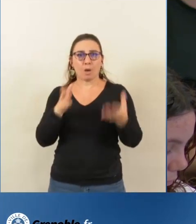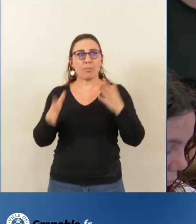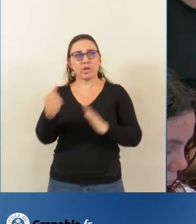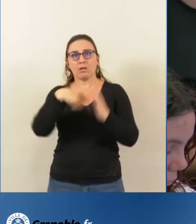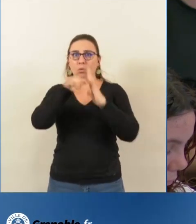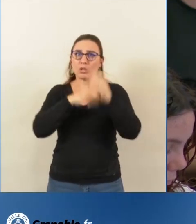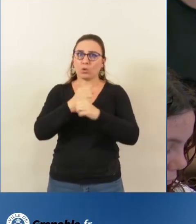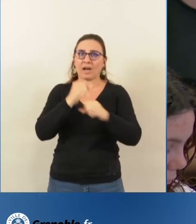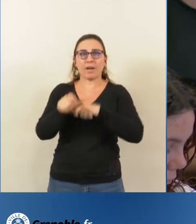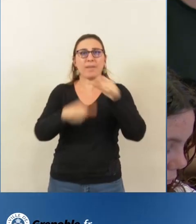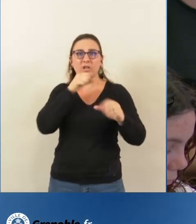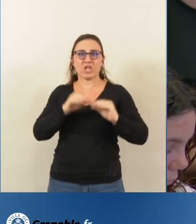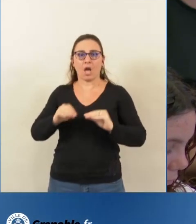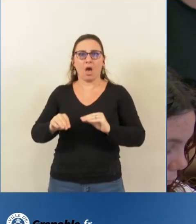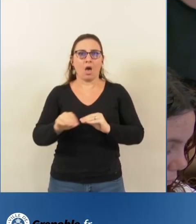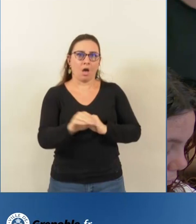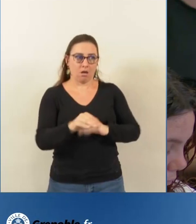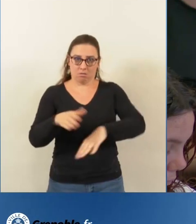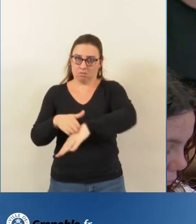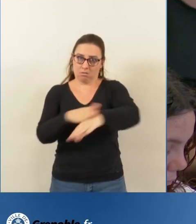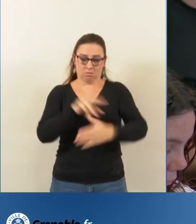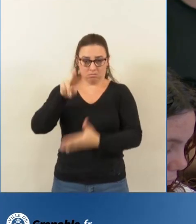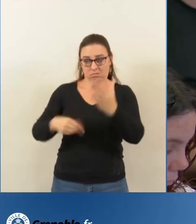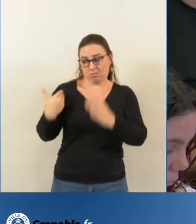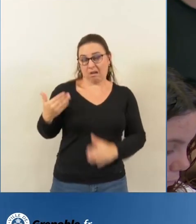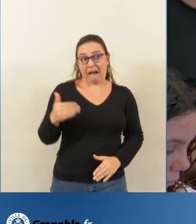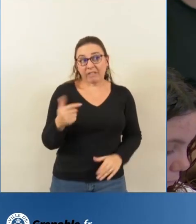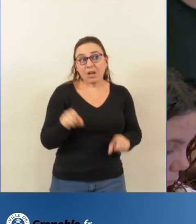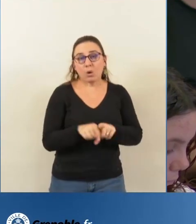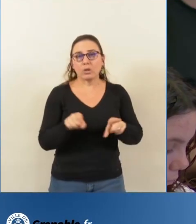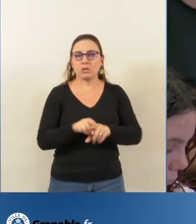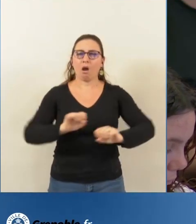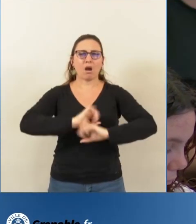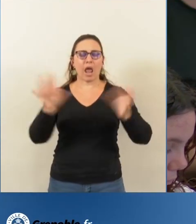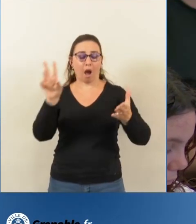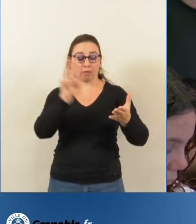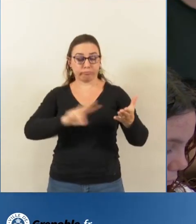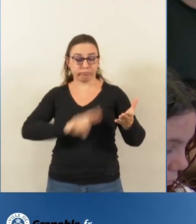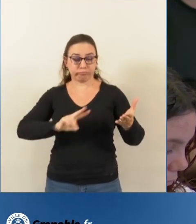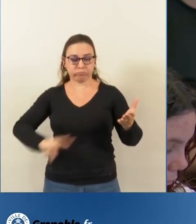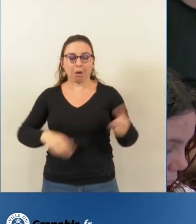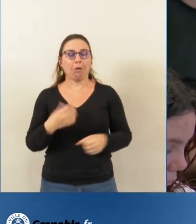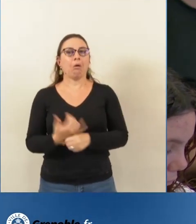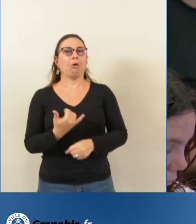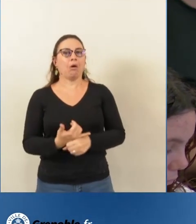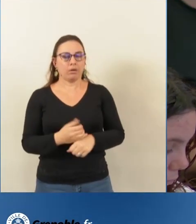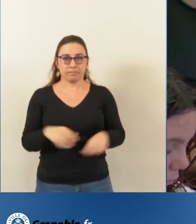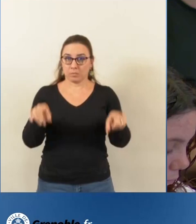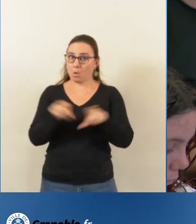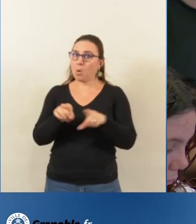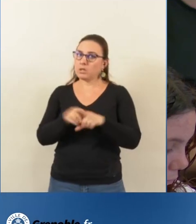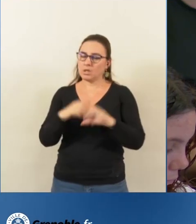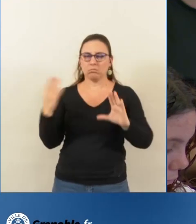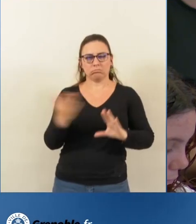de travail sur les seniors et je vous invite à le lire en avril 2023 il est extrêmement clair et enfin une excellente source